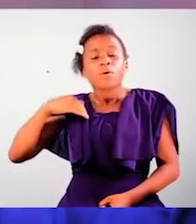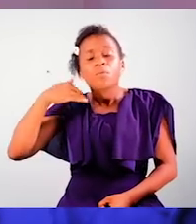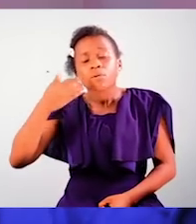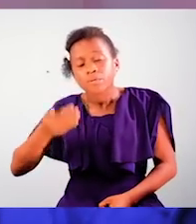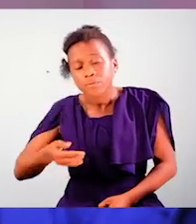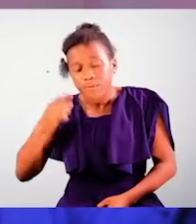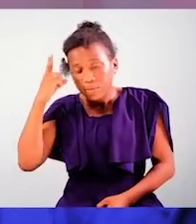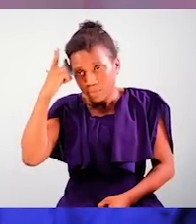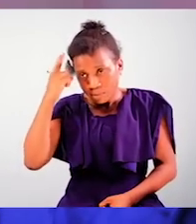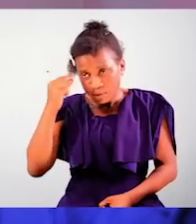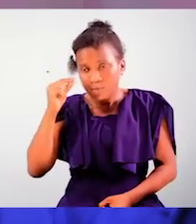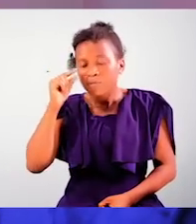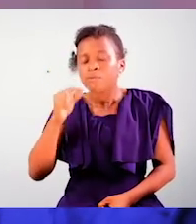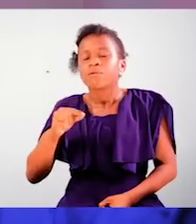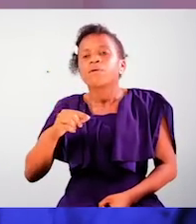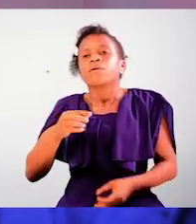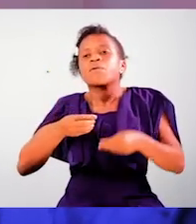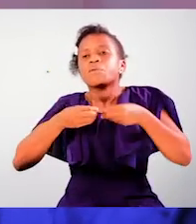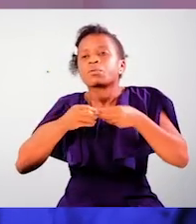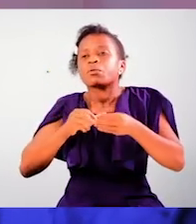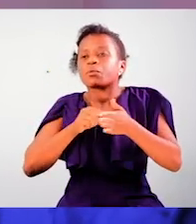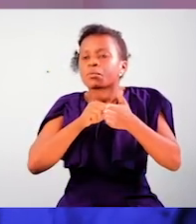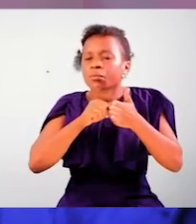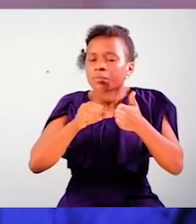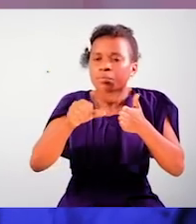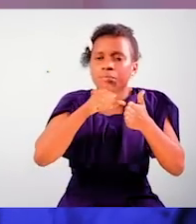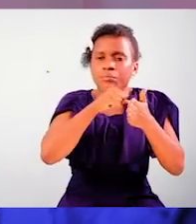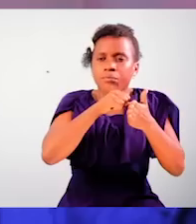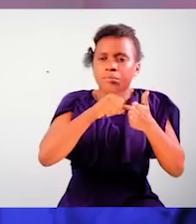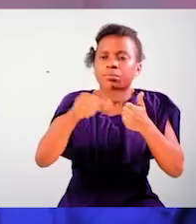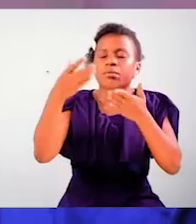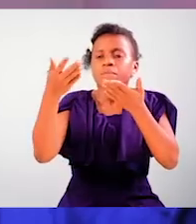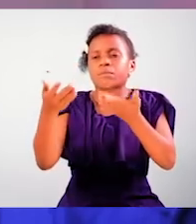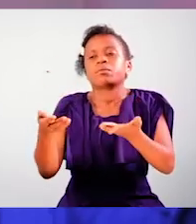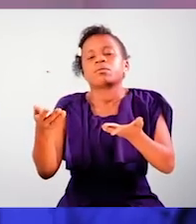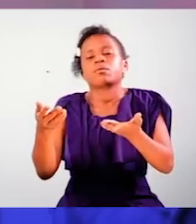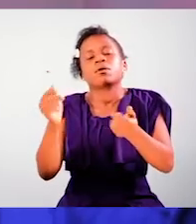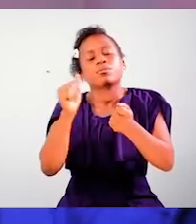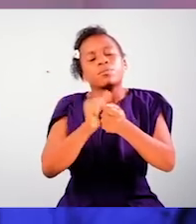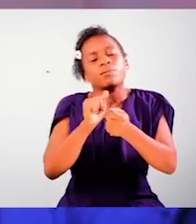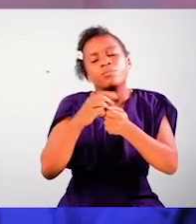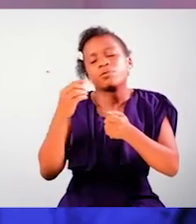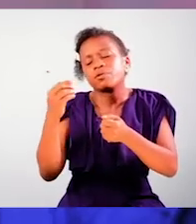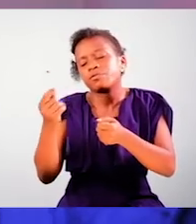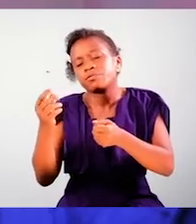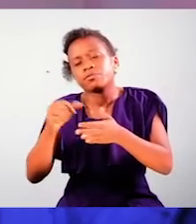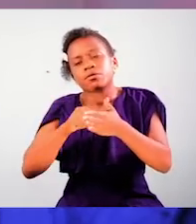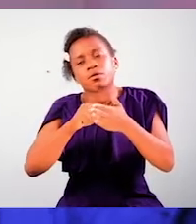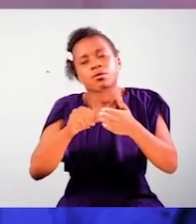Mambo ya fedha aweke kwenye malipo, aweke wanawake. Hakuna sehemu inaibiwa kama sehemu ya manunuzi.